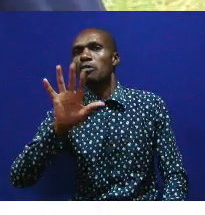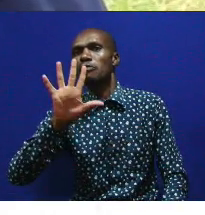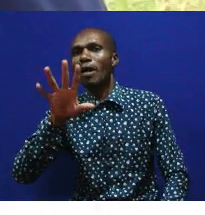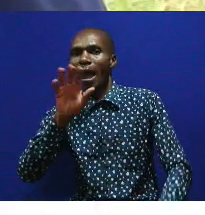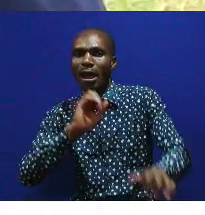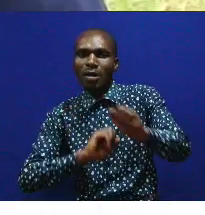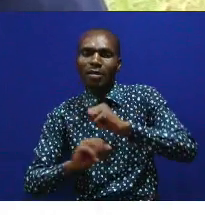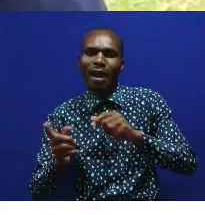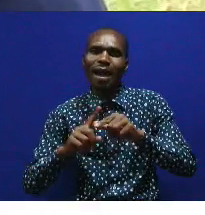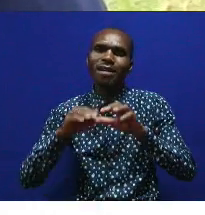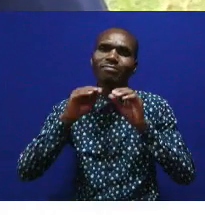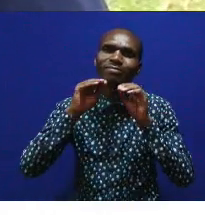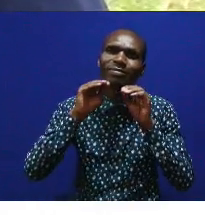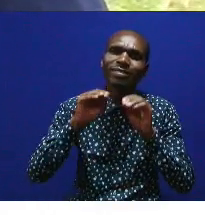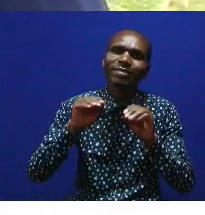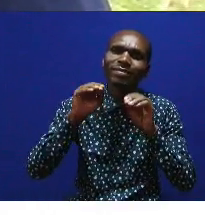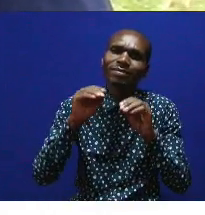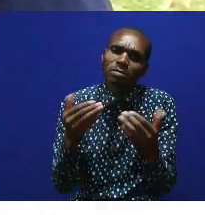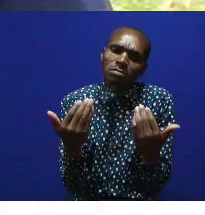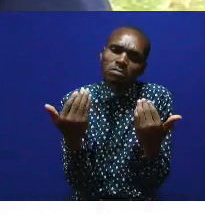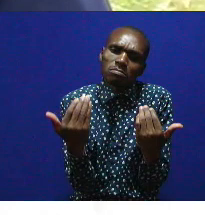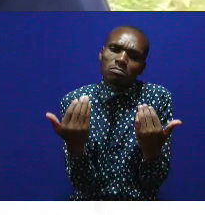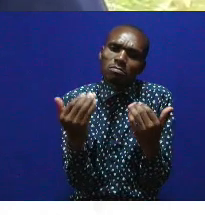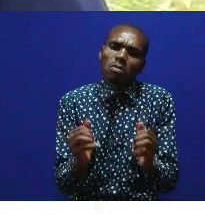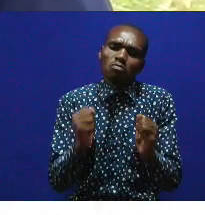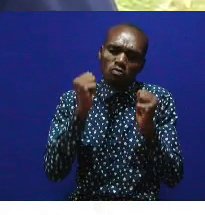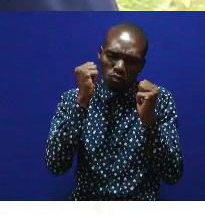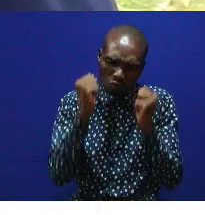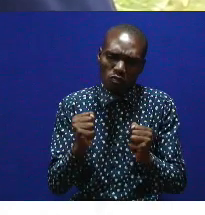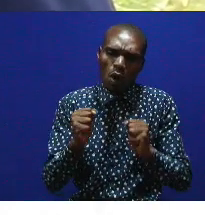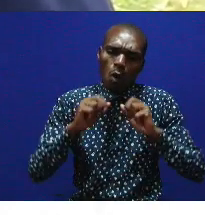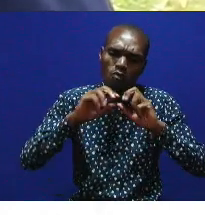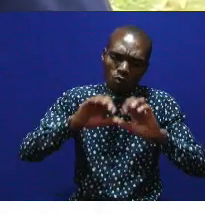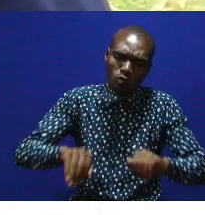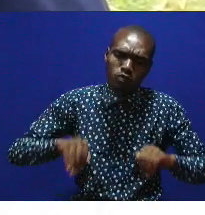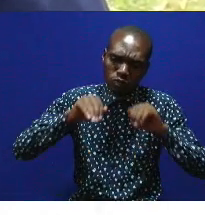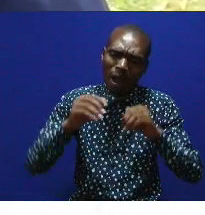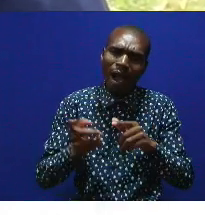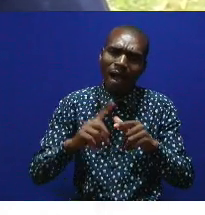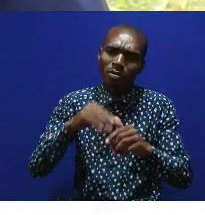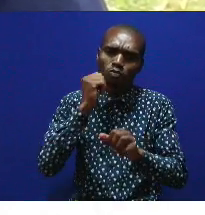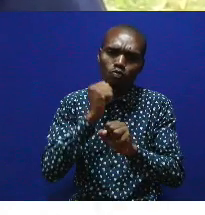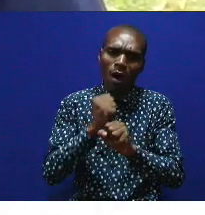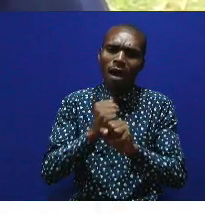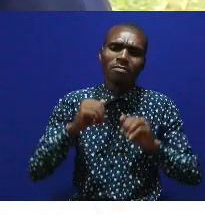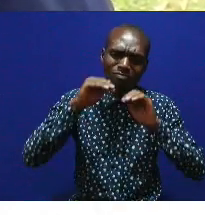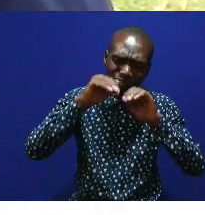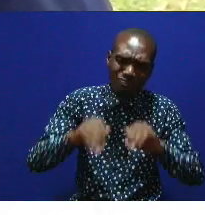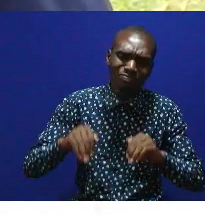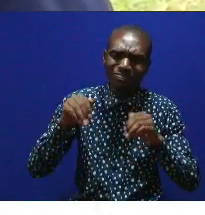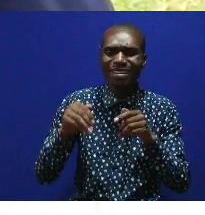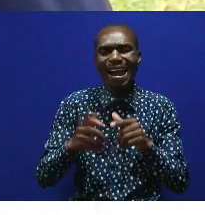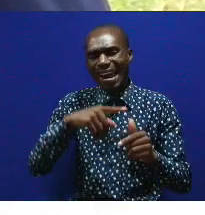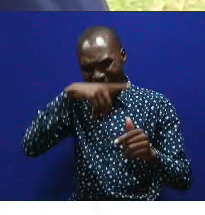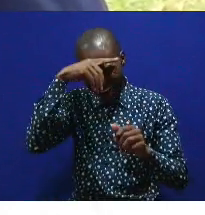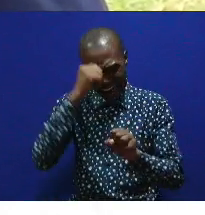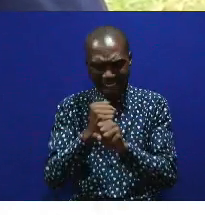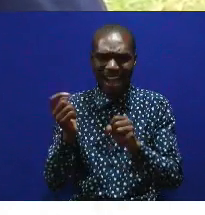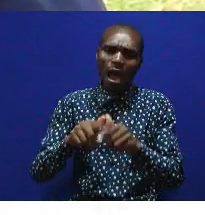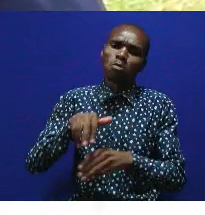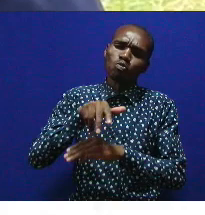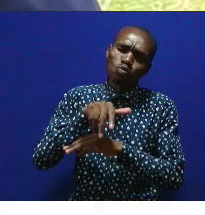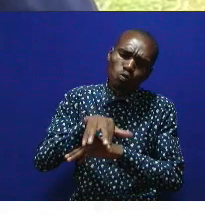nimesomesha watoto wangu na nguvu nikitembea nikifanya nyum kazi kwa nyumba Za Watu nimetembea